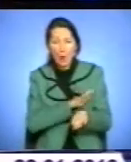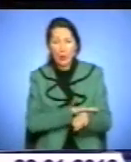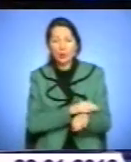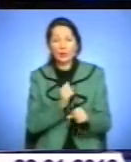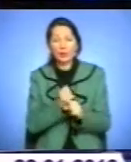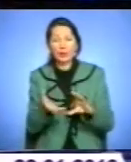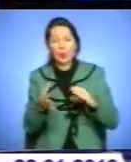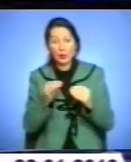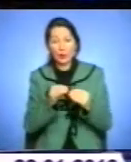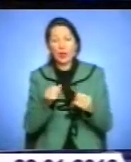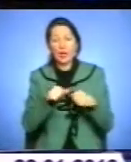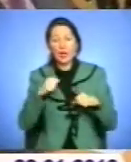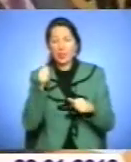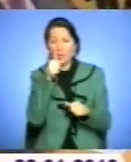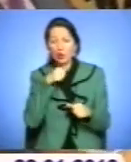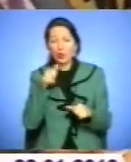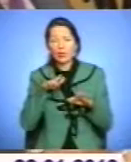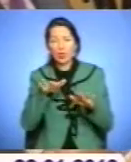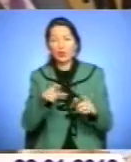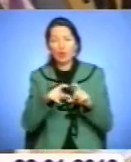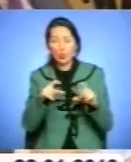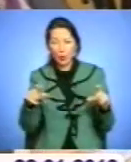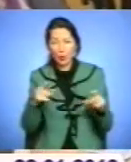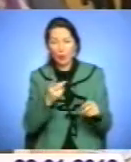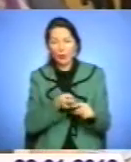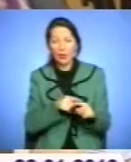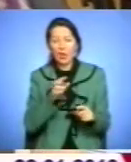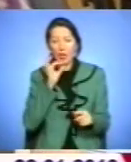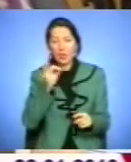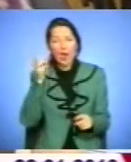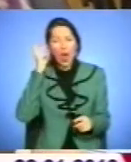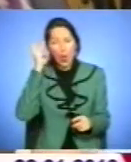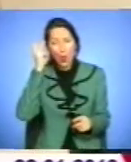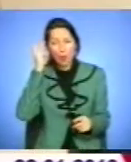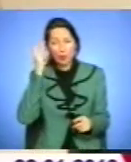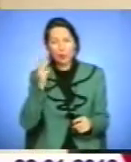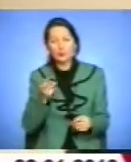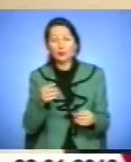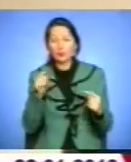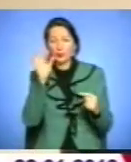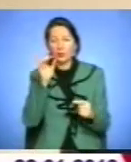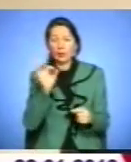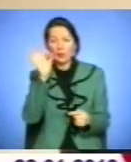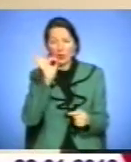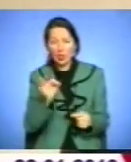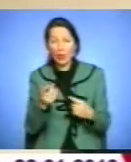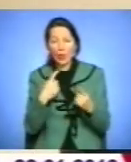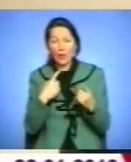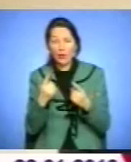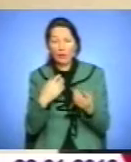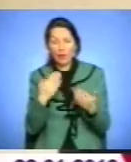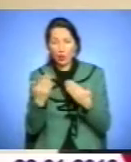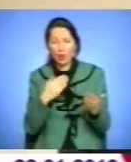річної діяльності пункту. Як зазначила консул Йоланта Реб'як, у відсотковому співвідношенні Тернопільський пункт